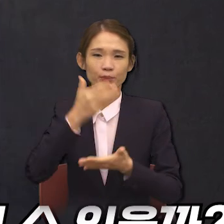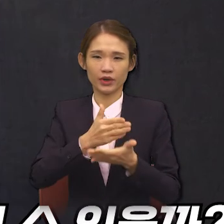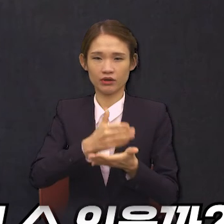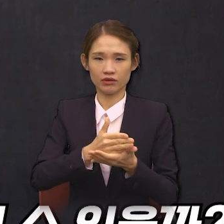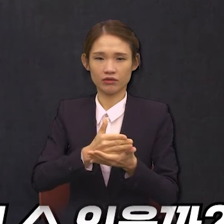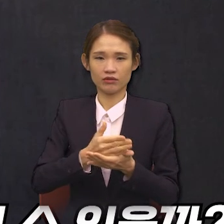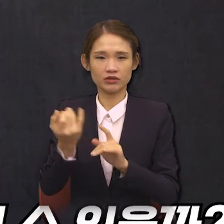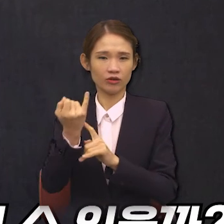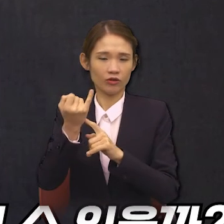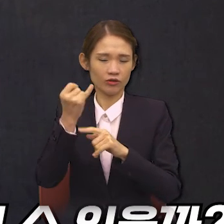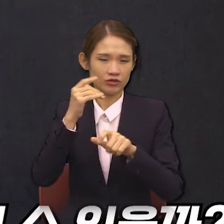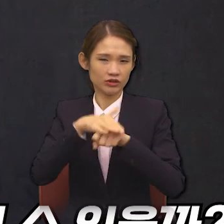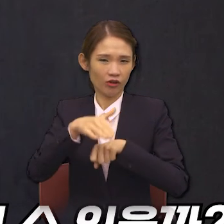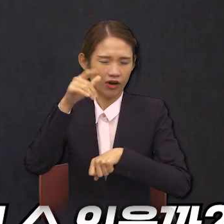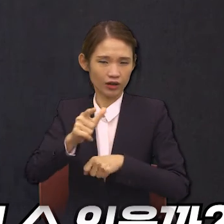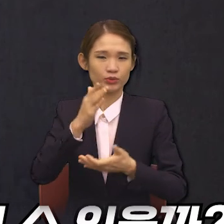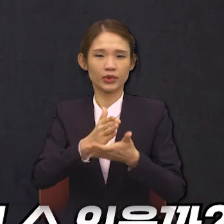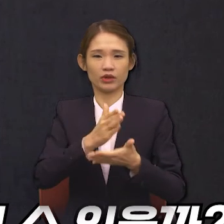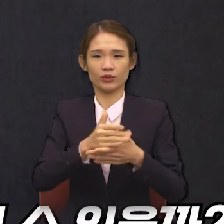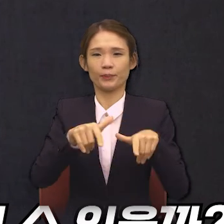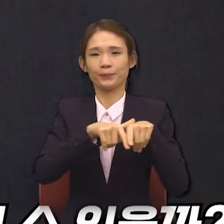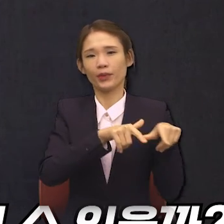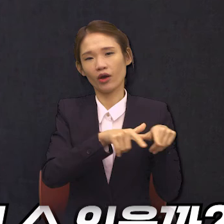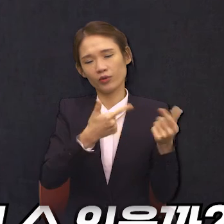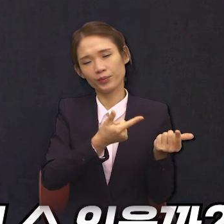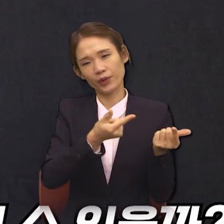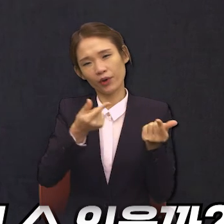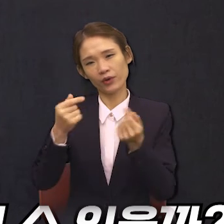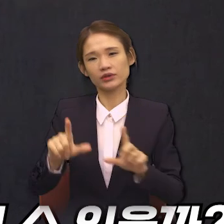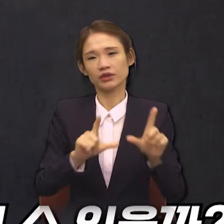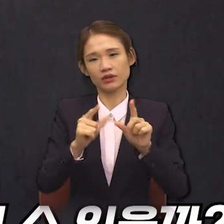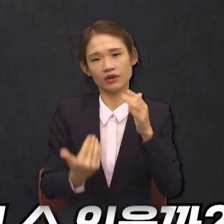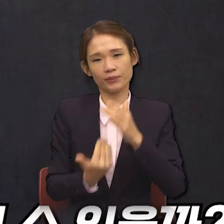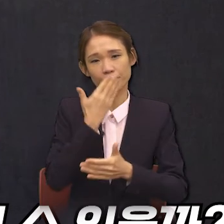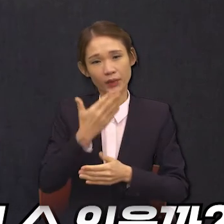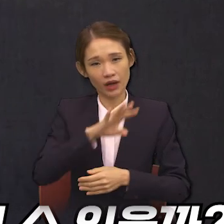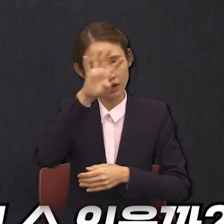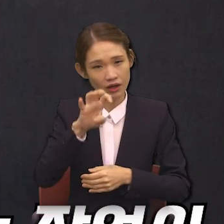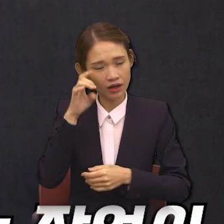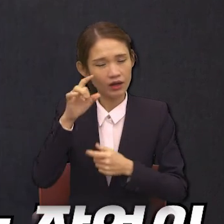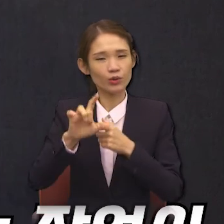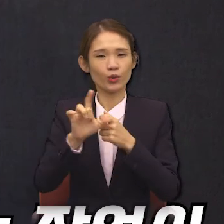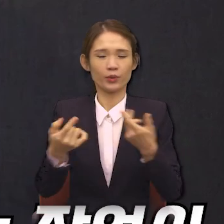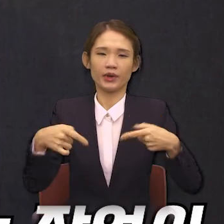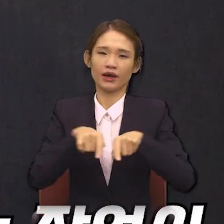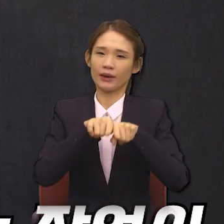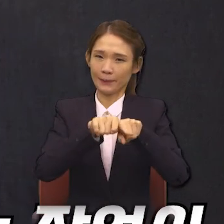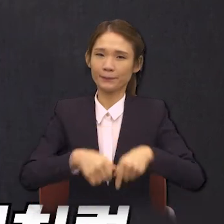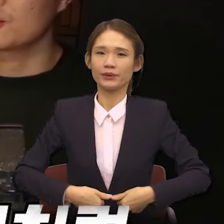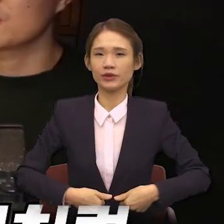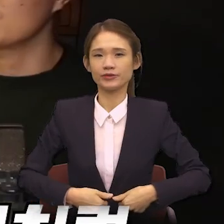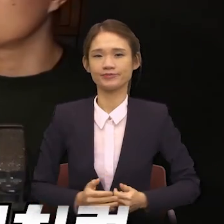하면 여성성을 강조하지 않고도 평등한 삶을 누릴 수 있을까 이런 고민들을 좀 함께 나가는 작업들이 필요하지 않을까라는